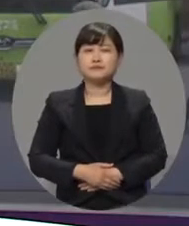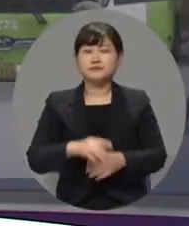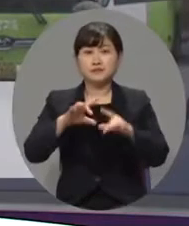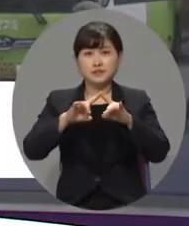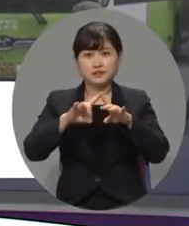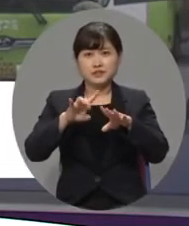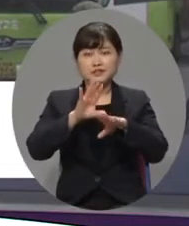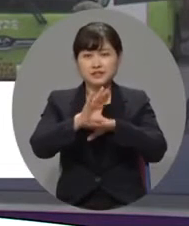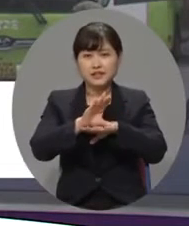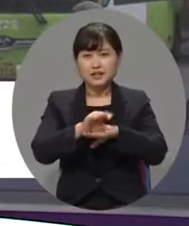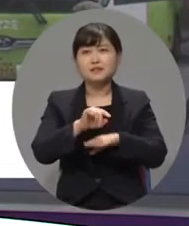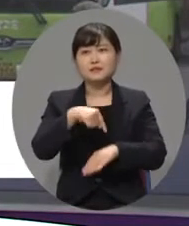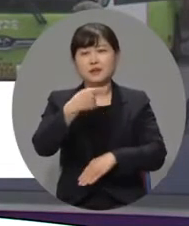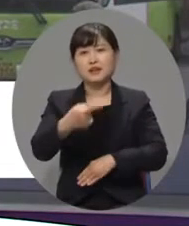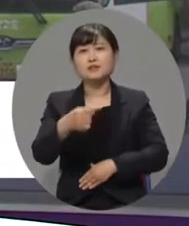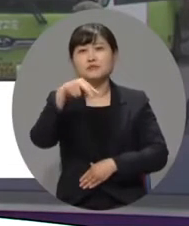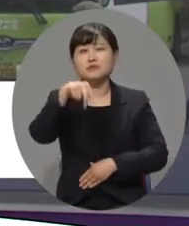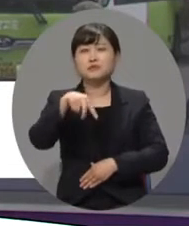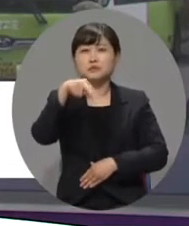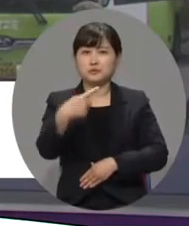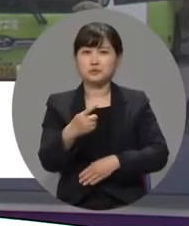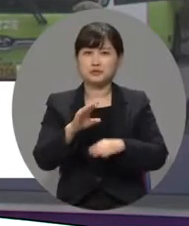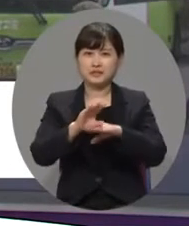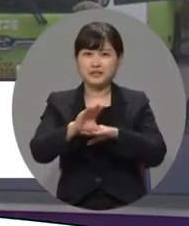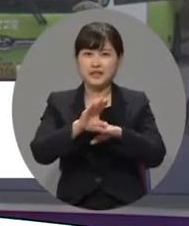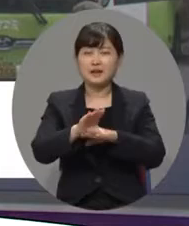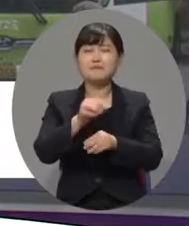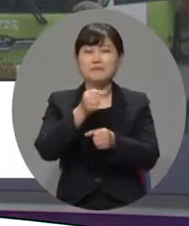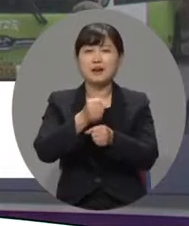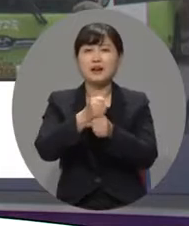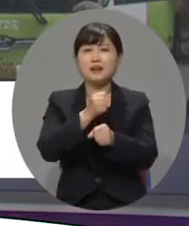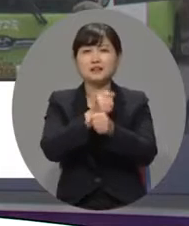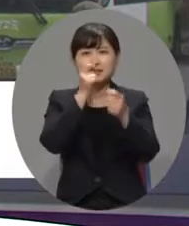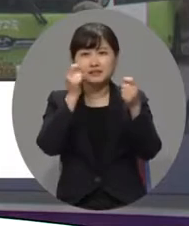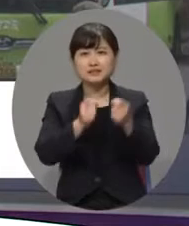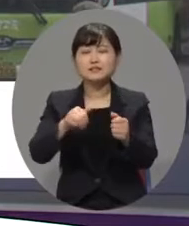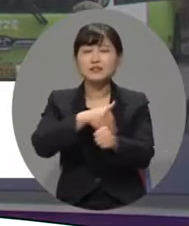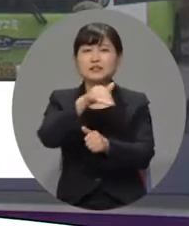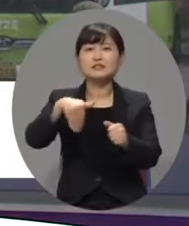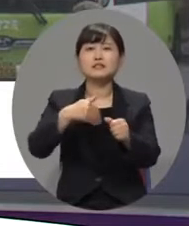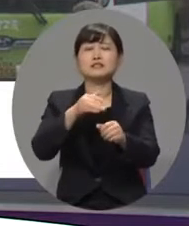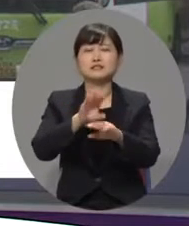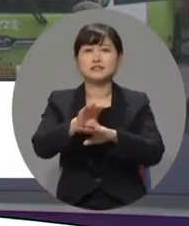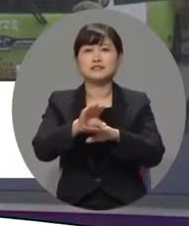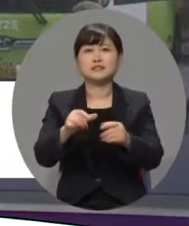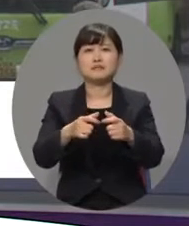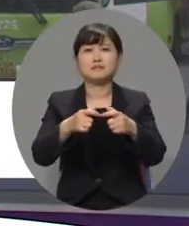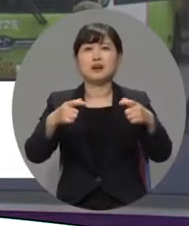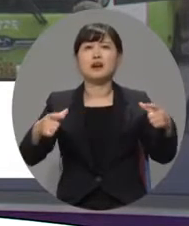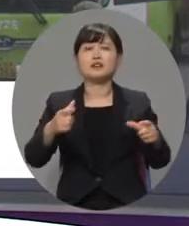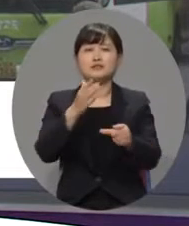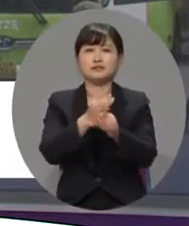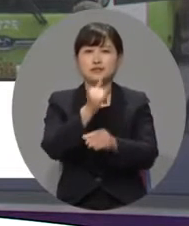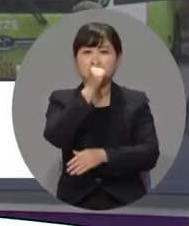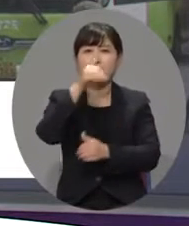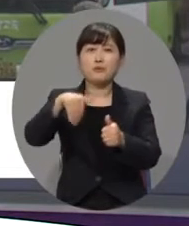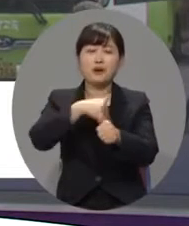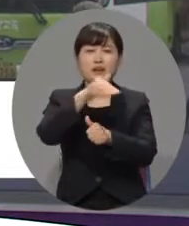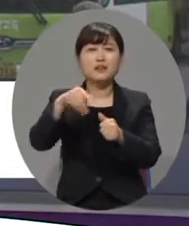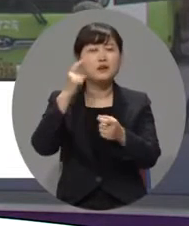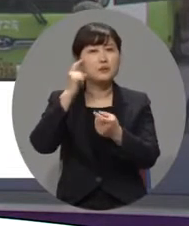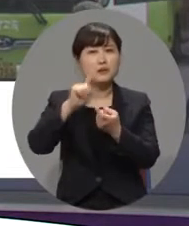전기차에 이어서 수소 전기차까지 출시되면서 도로 위에 친환경 차량들이 부쩍 늘었습니다. 환경에 대한